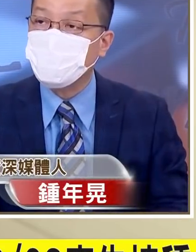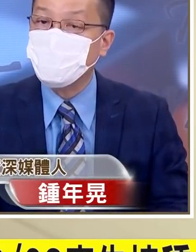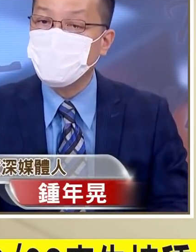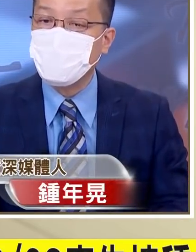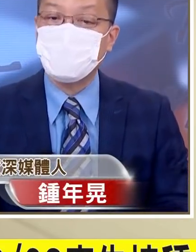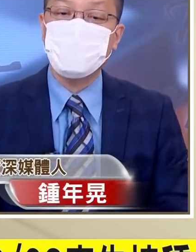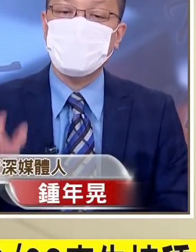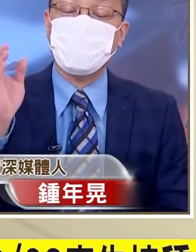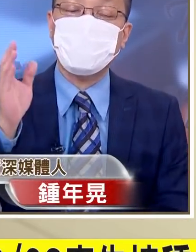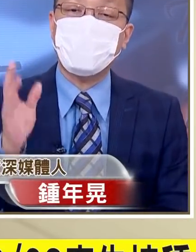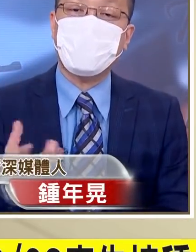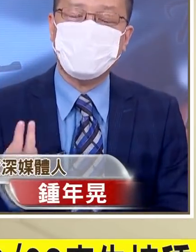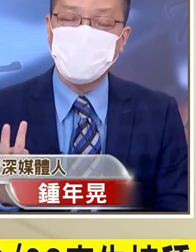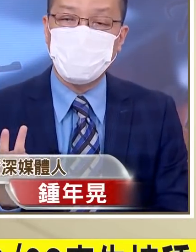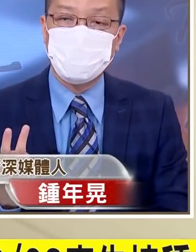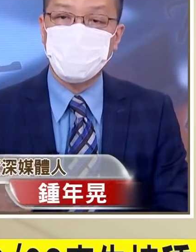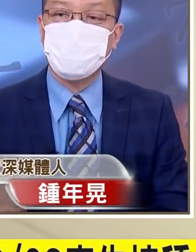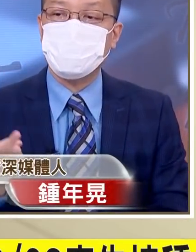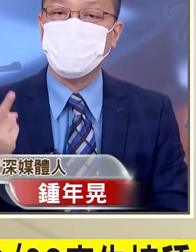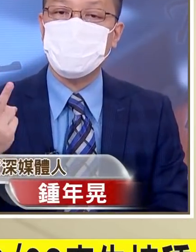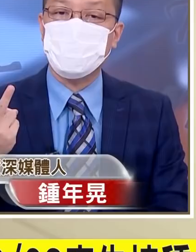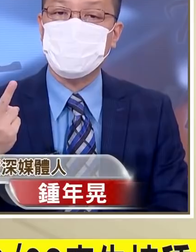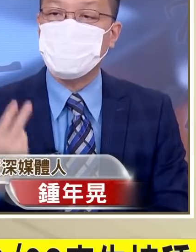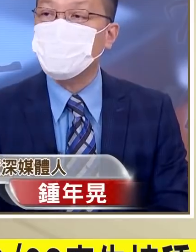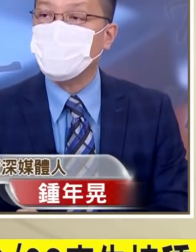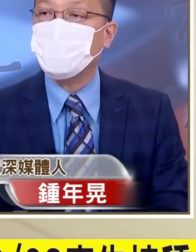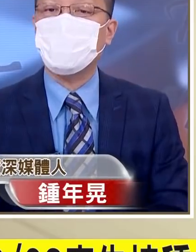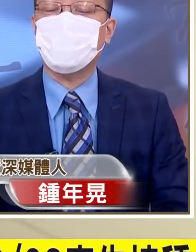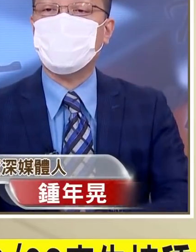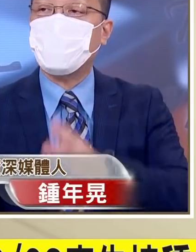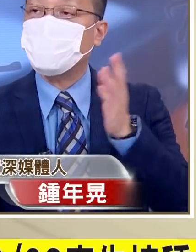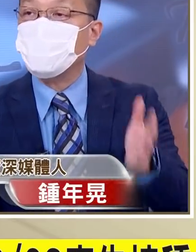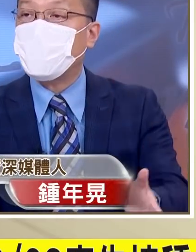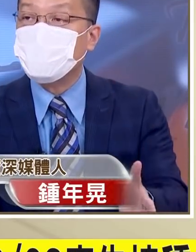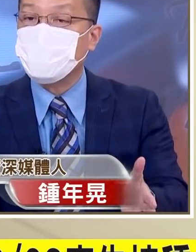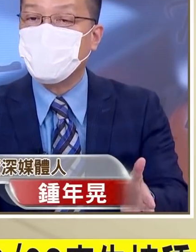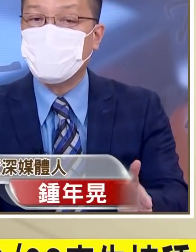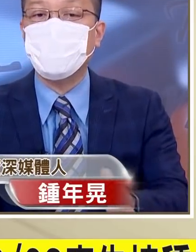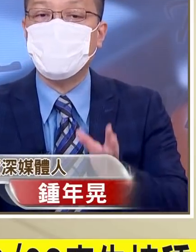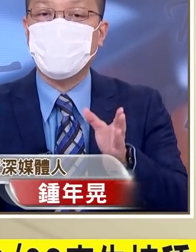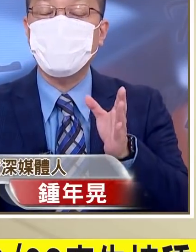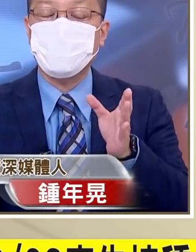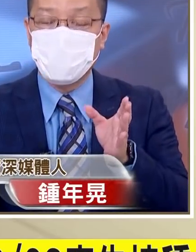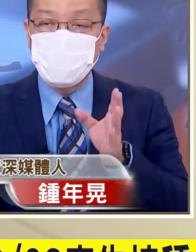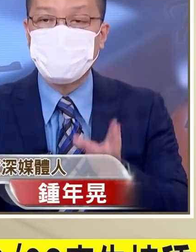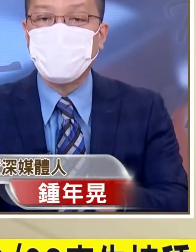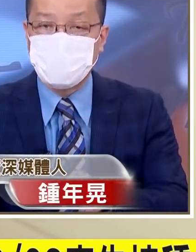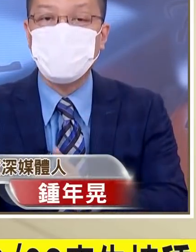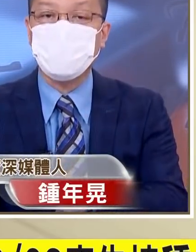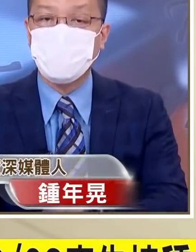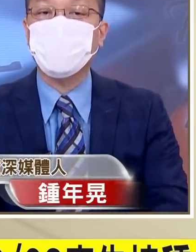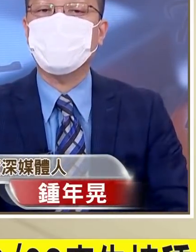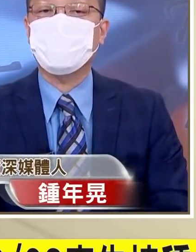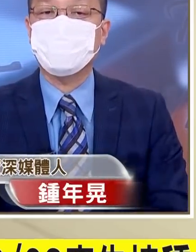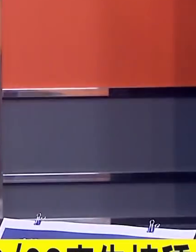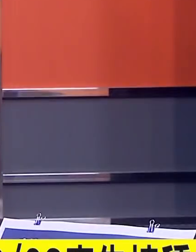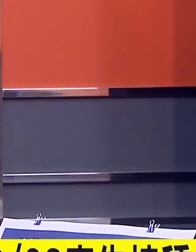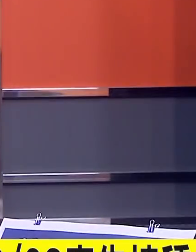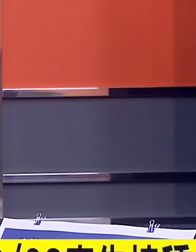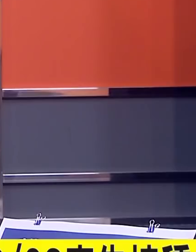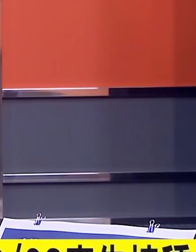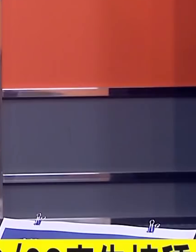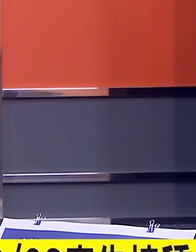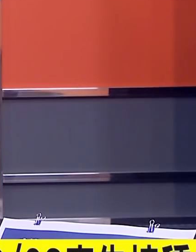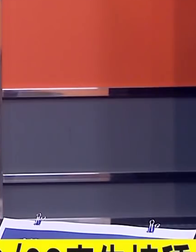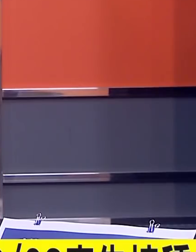行三期。嗯，那他现在有两个补考机会，一个就是申诉，一个就是将来做三期嘛。所以我觉得连亚将来还是有机会。 好，所以还是有